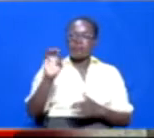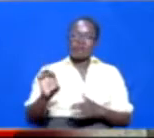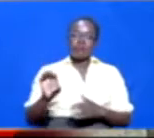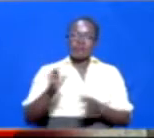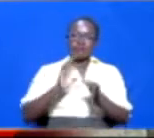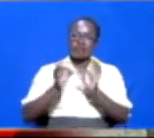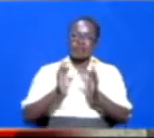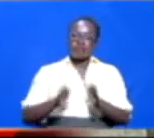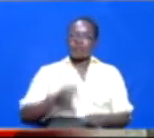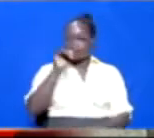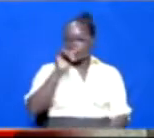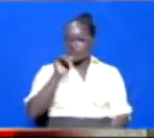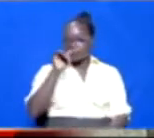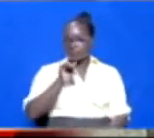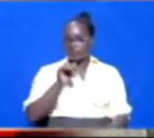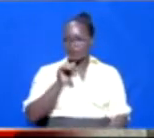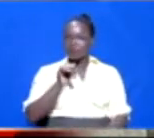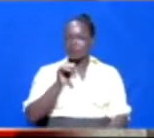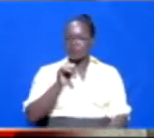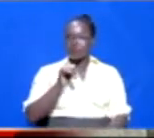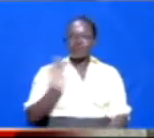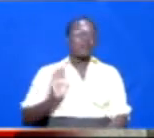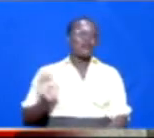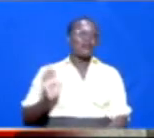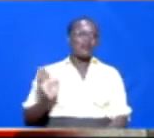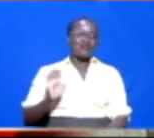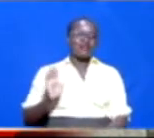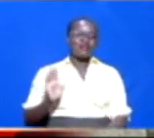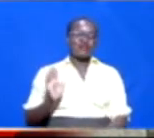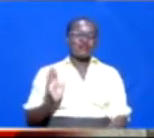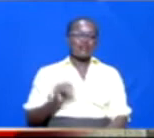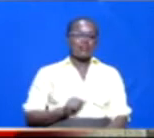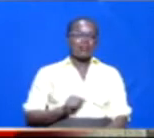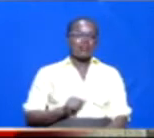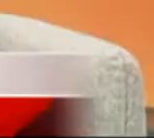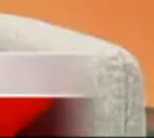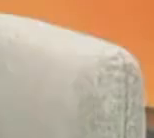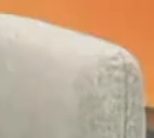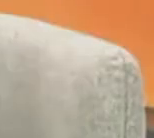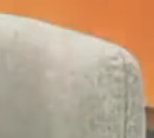ishara ni Lensa Odingo. Kwa heri, mengi zaidi utayapata mwendo wa saa saba.